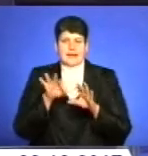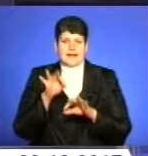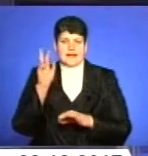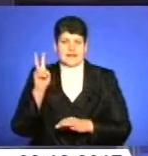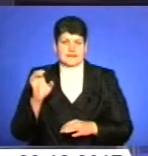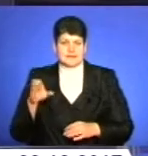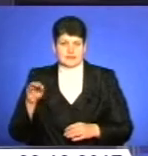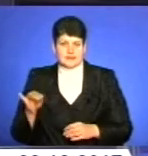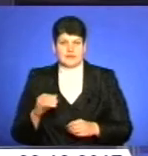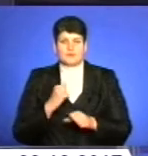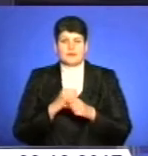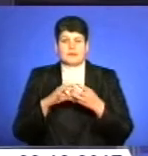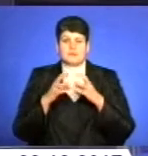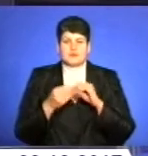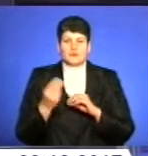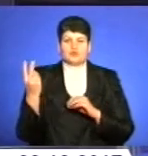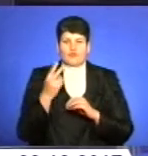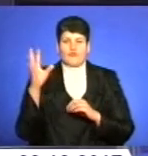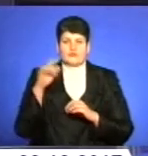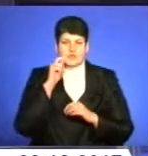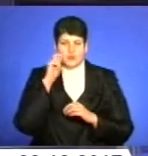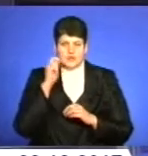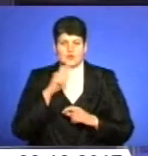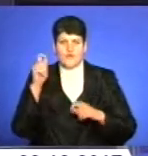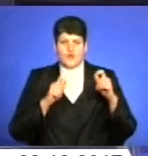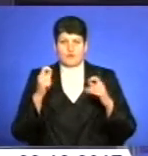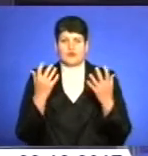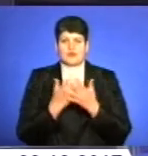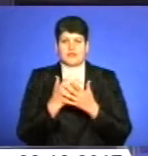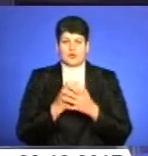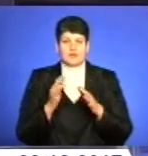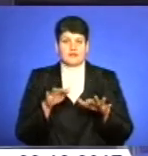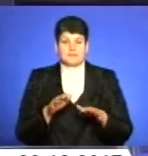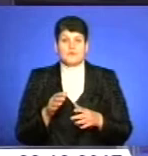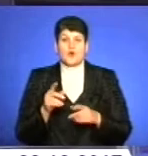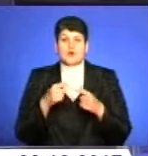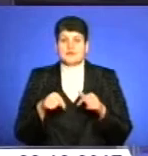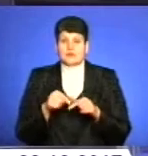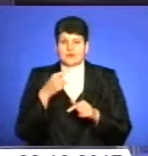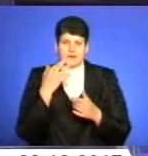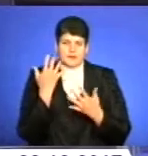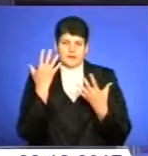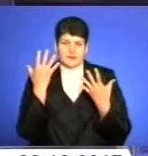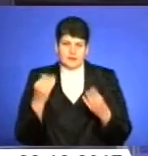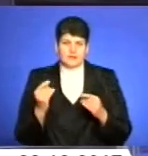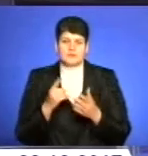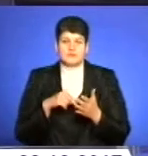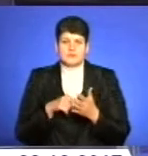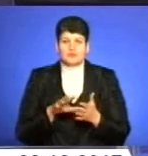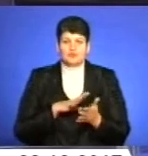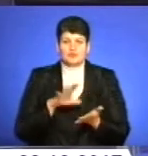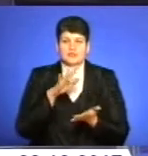Тернополі підбили підсумки другого всеукраїнського форуму «Кінохвиля». Організатори фестивалю кажуть, на декілька днів місто таки стало